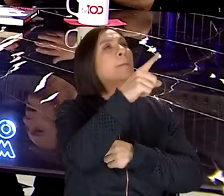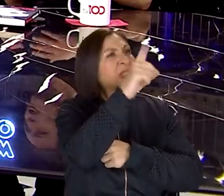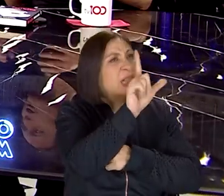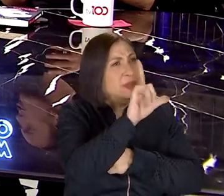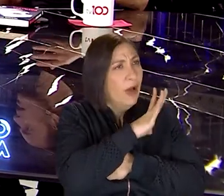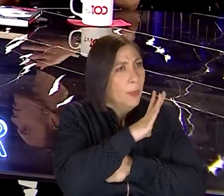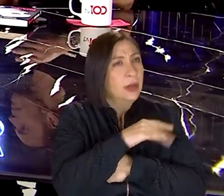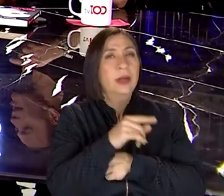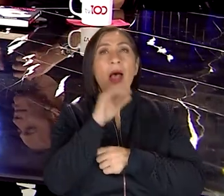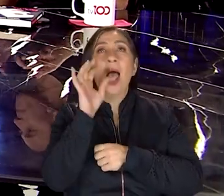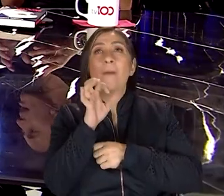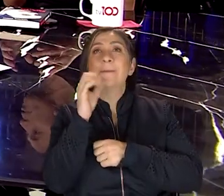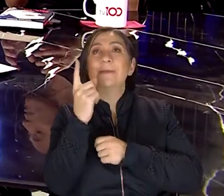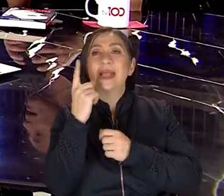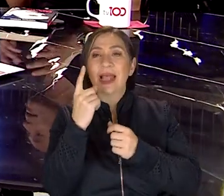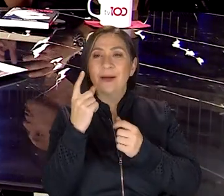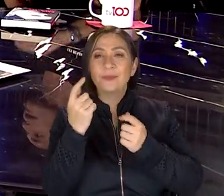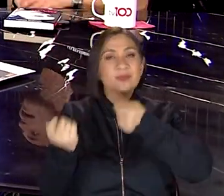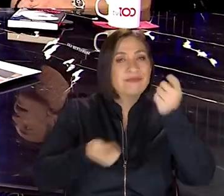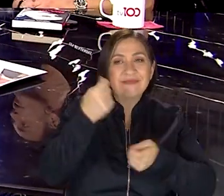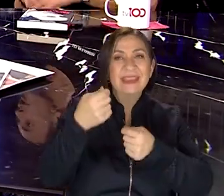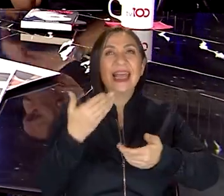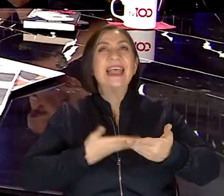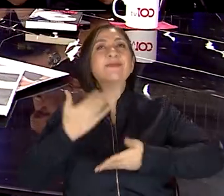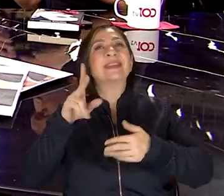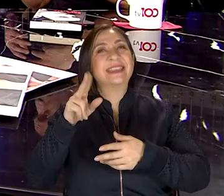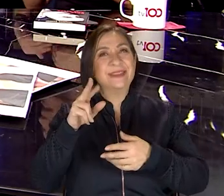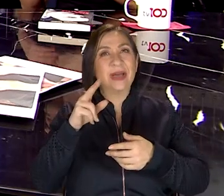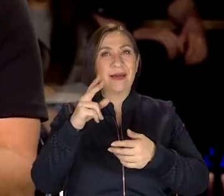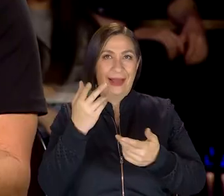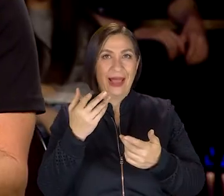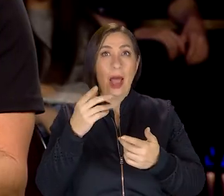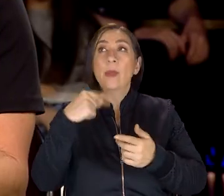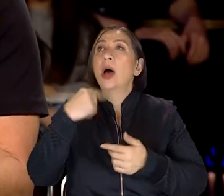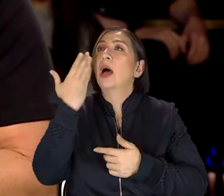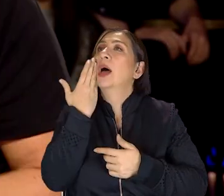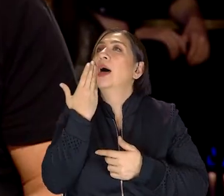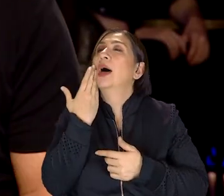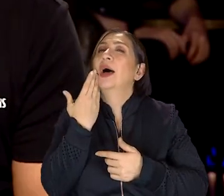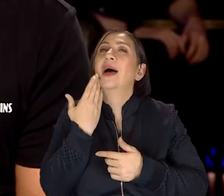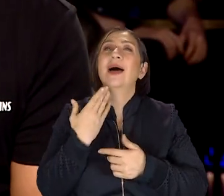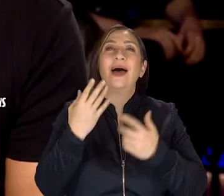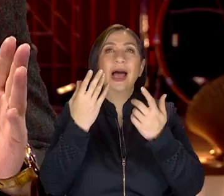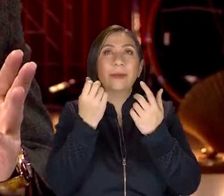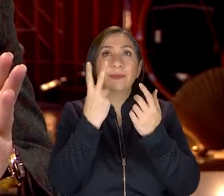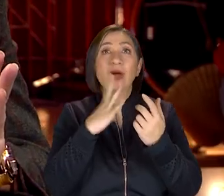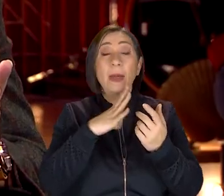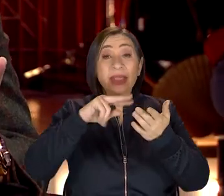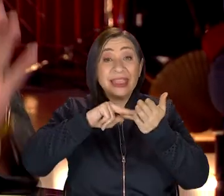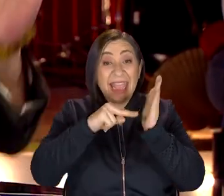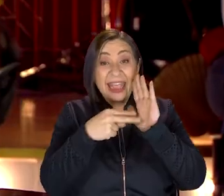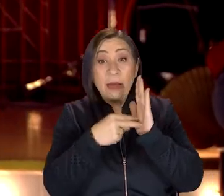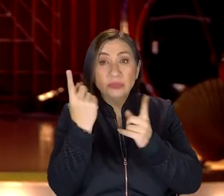diyorum. Orada sürekli böyle bir yandan bellboy, bir yandan onlara hayranlık duyan, onlar farkındalar benim duyduğum hayranlığını. Ama gördüm. Teknik bir şeyler yapıyorsun gibi i̇şte